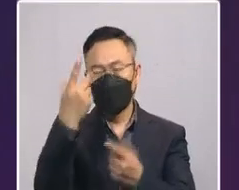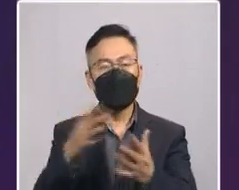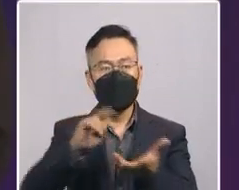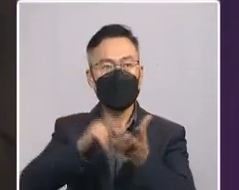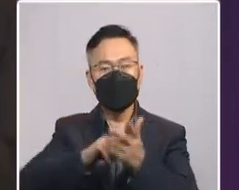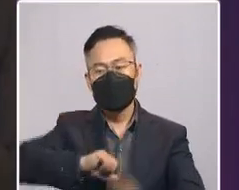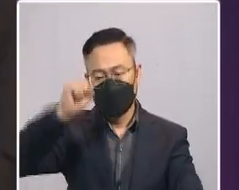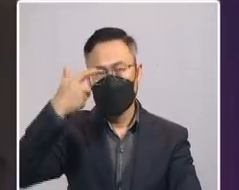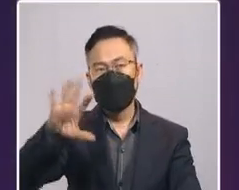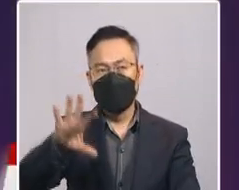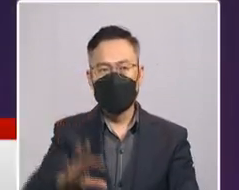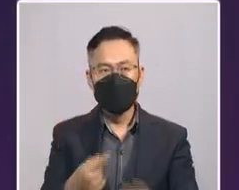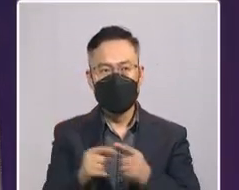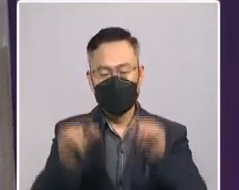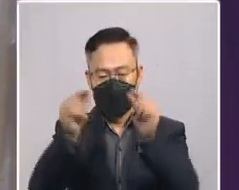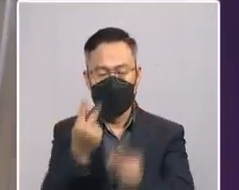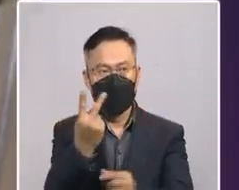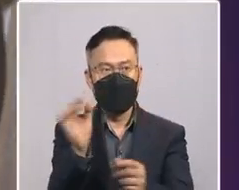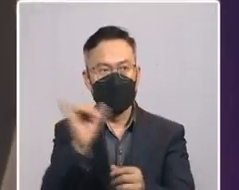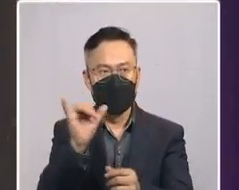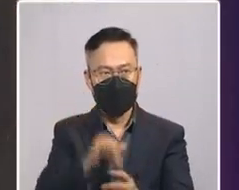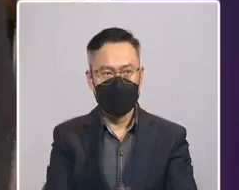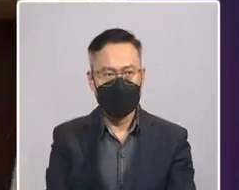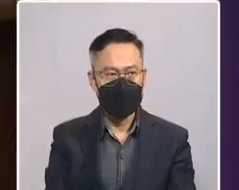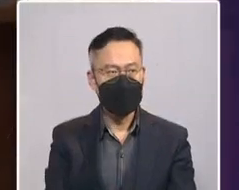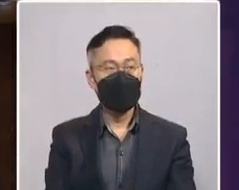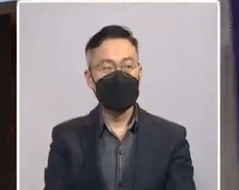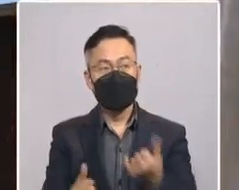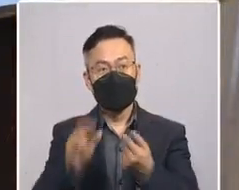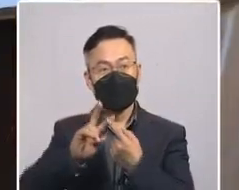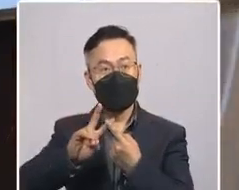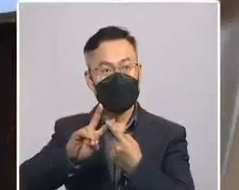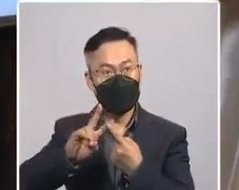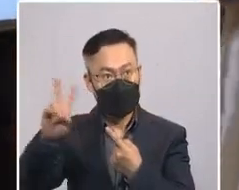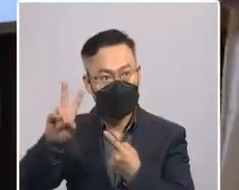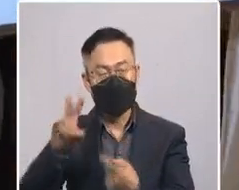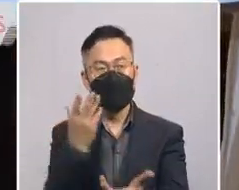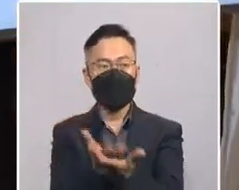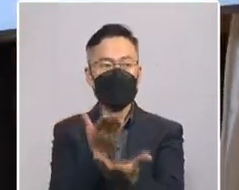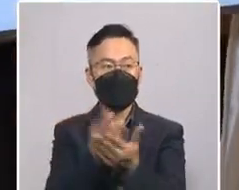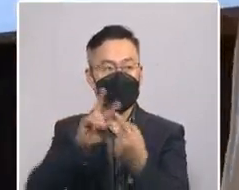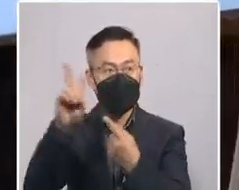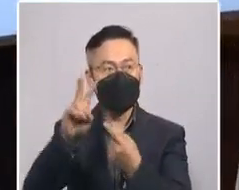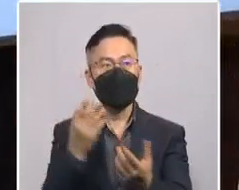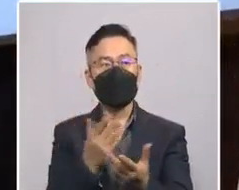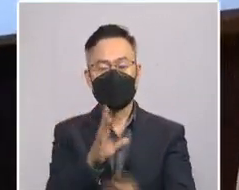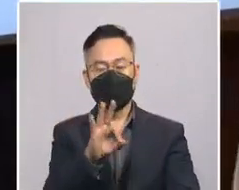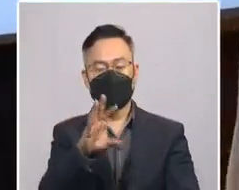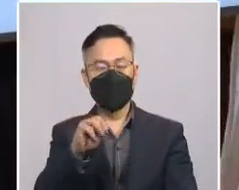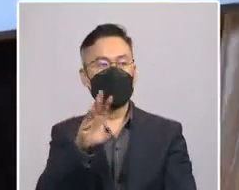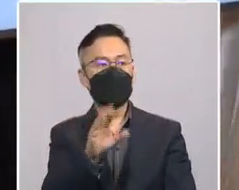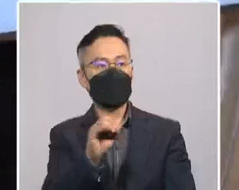ายังไม่มีการประกาศอย่างเป็นทางการค่ะส่วนอันดับ2ที่เราเห็นจากกระดานนะคะจาก18คลื่นอันดับ2ก็จะเป็นคลื่น95